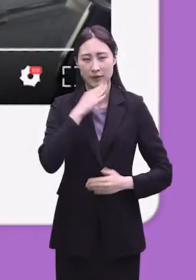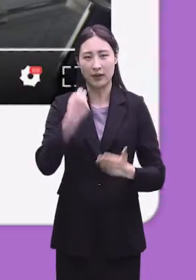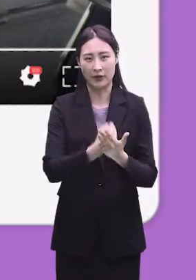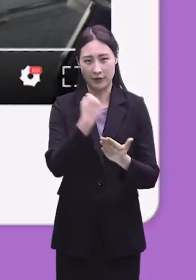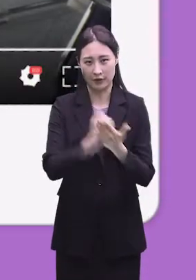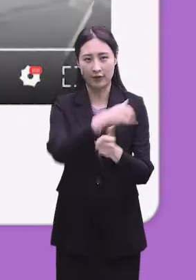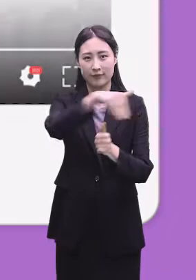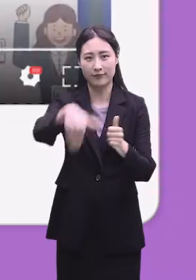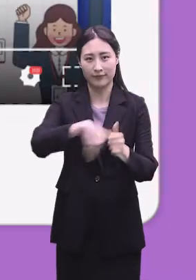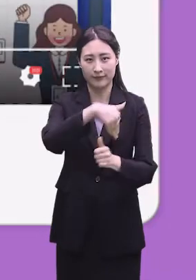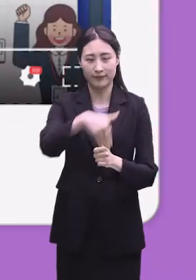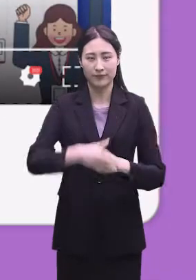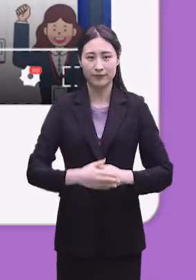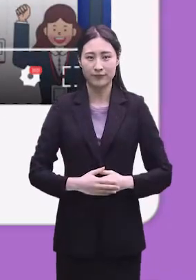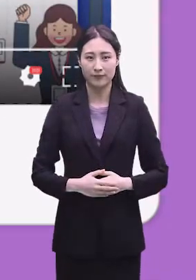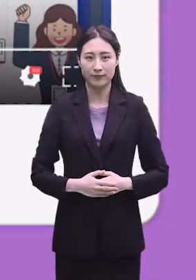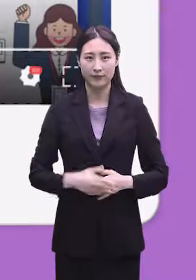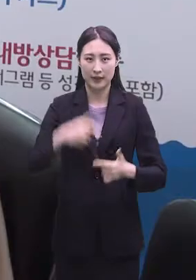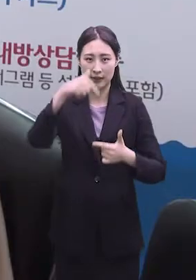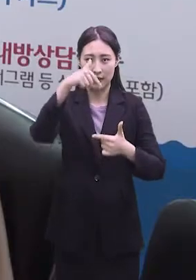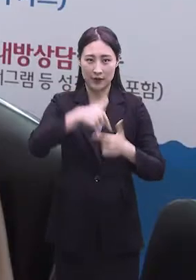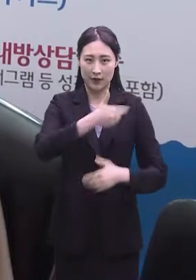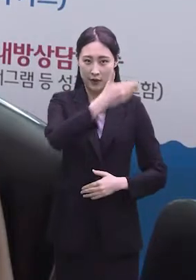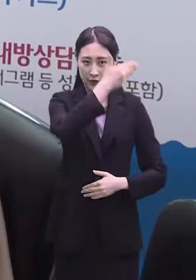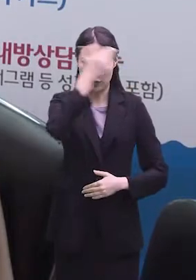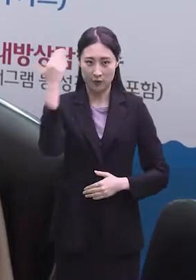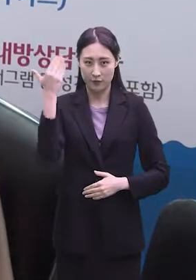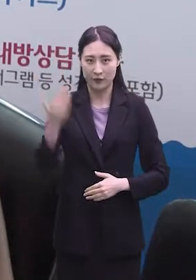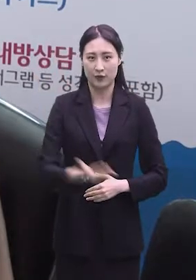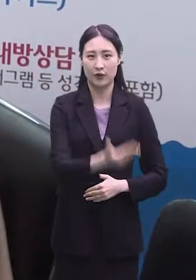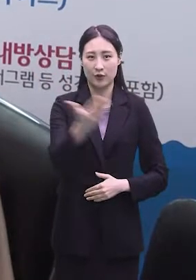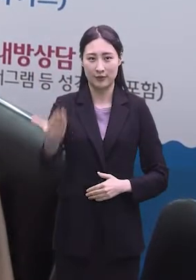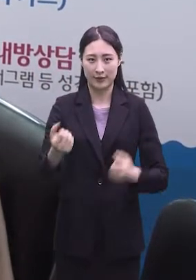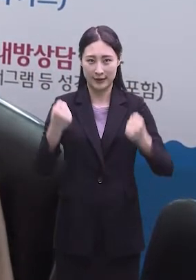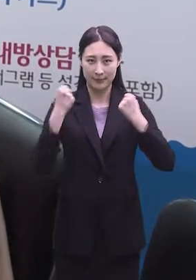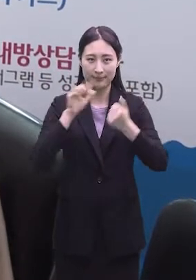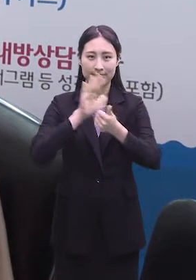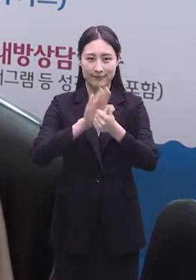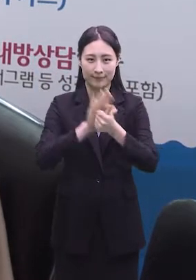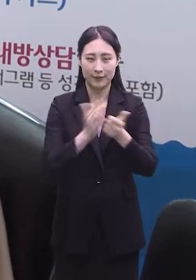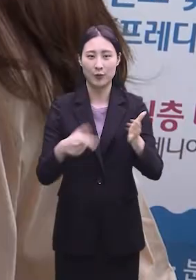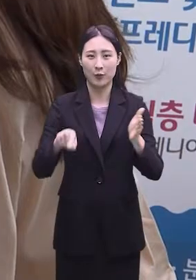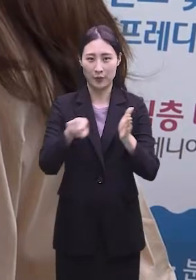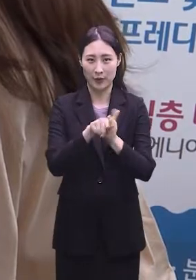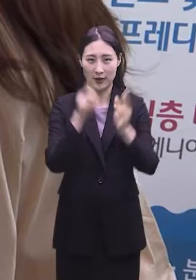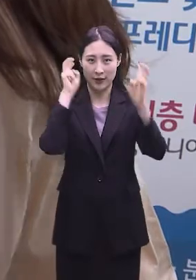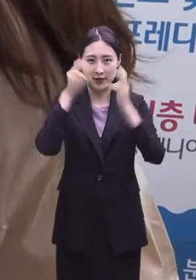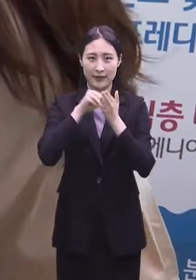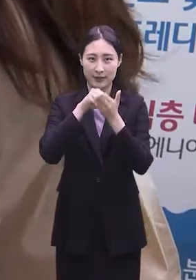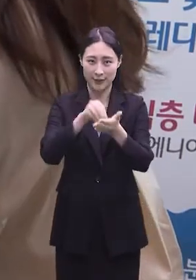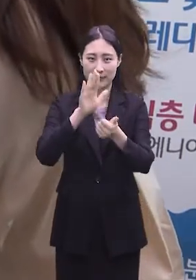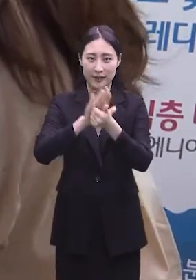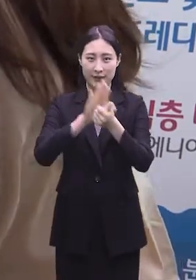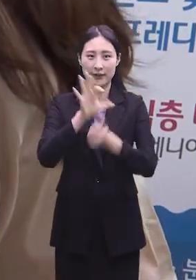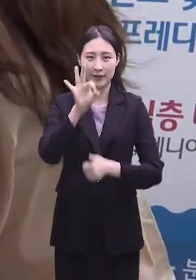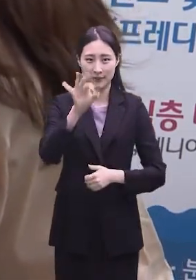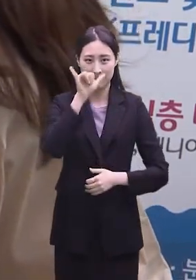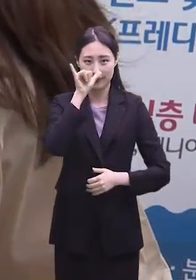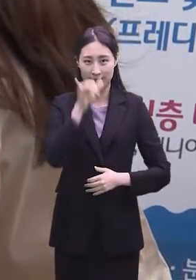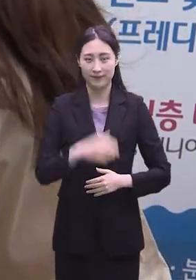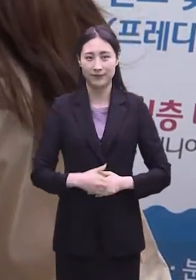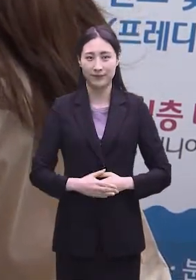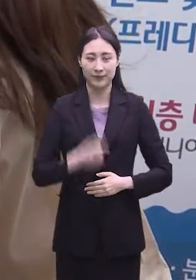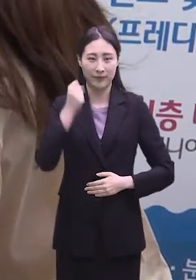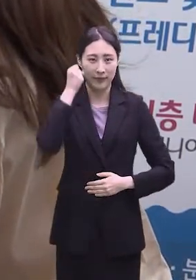있습니다. 정말 안타까운 현실인데요. 강남구가 젊은 구직자들에게 힘을 보태기 위해 취업 장려금을